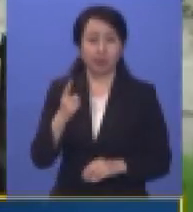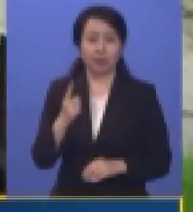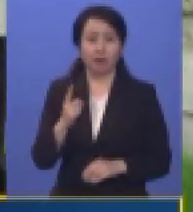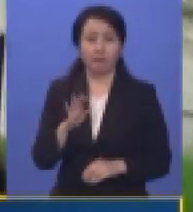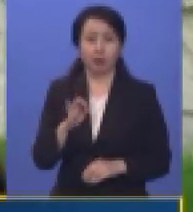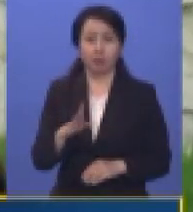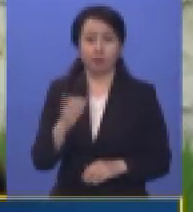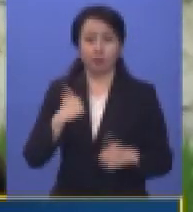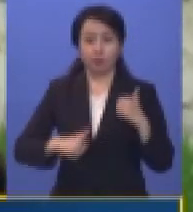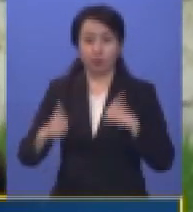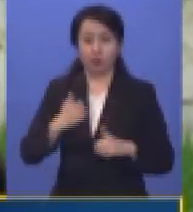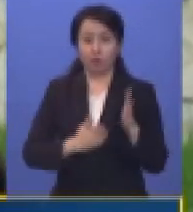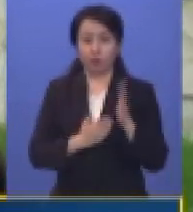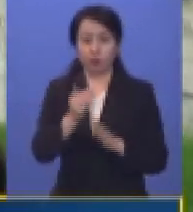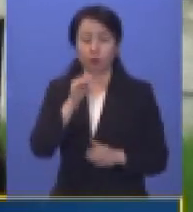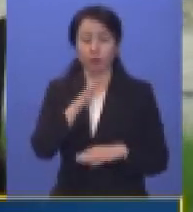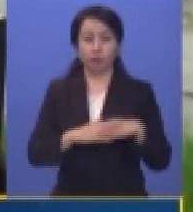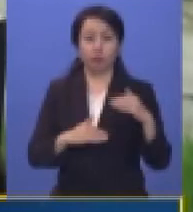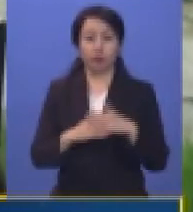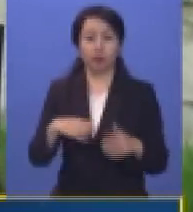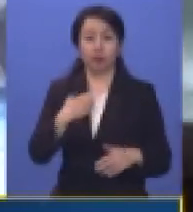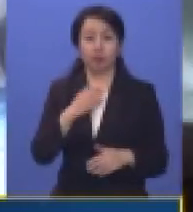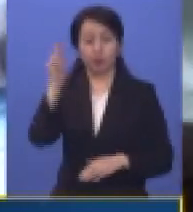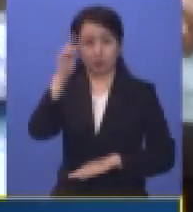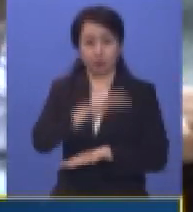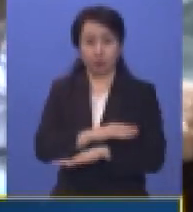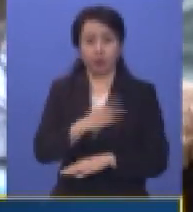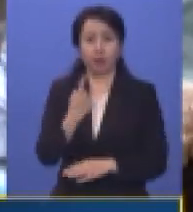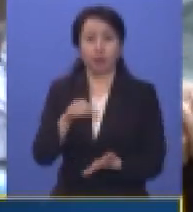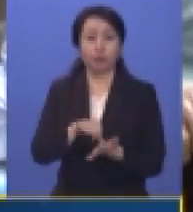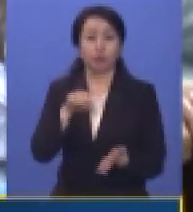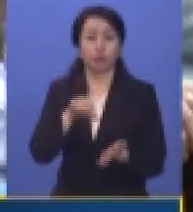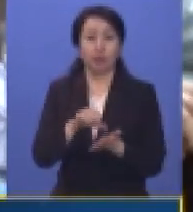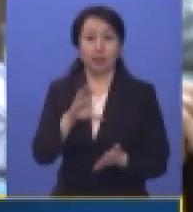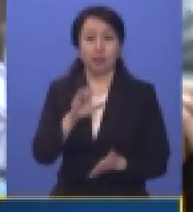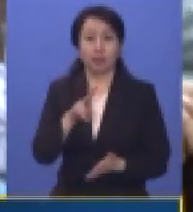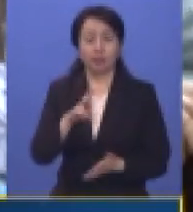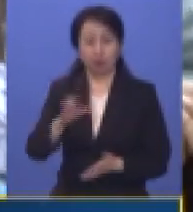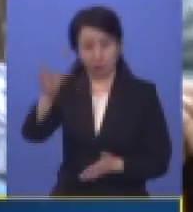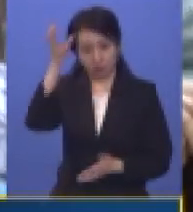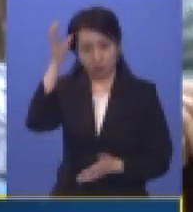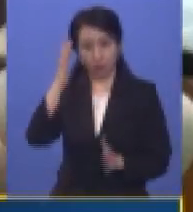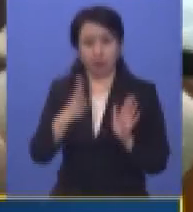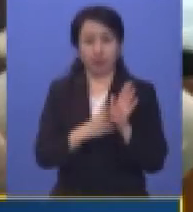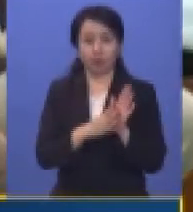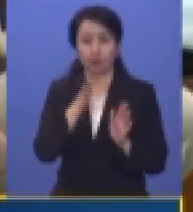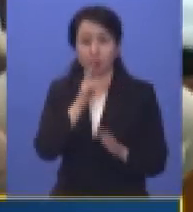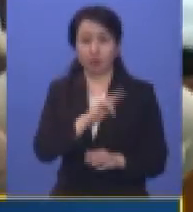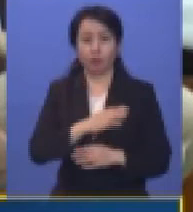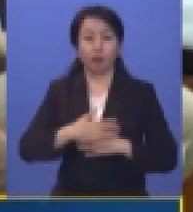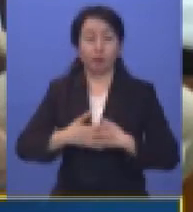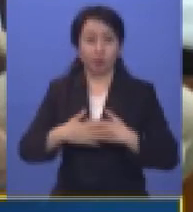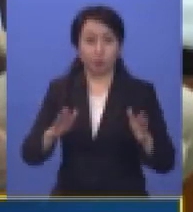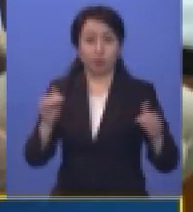вожатые. Педагоги отметили высокую практическую значимость семинара. Одна из участников, Самалка Биева, в сфере образования уже 9 лет. Будучи